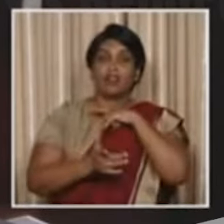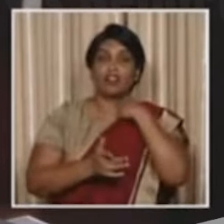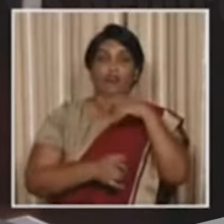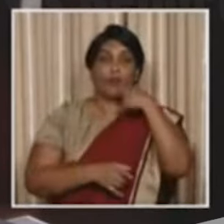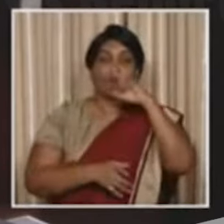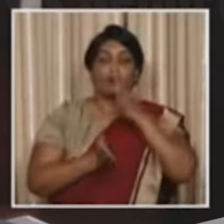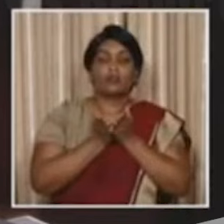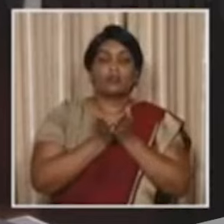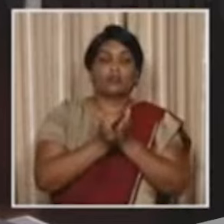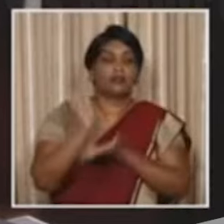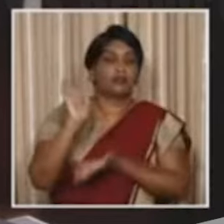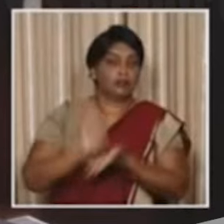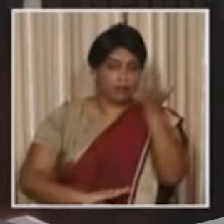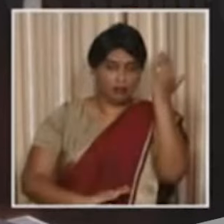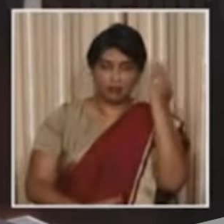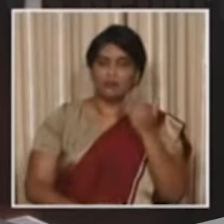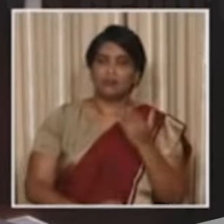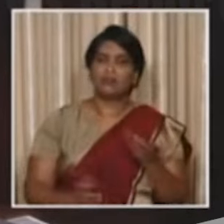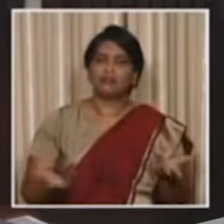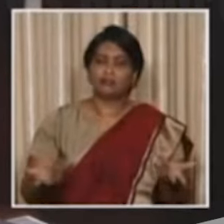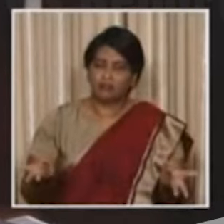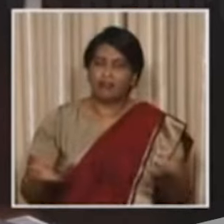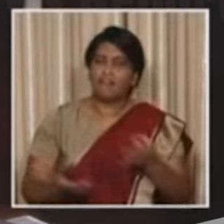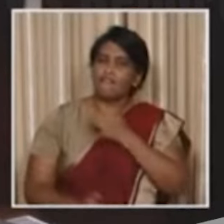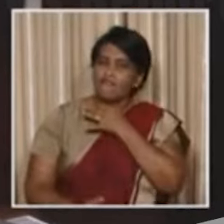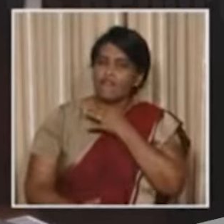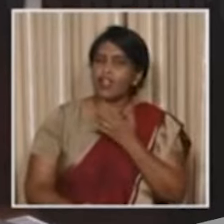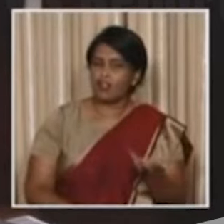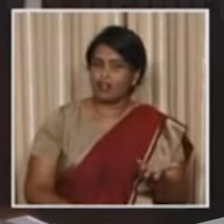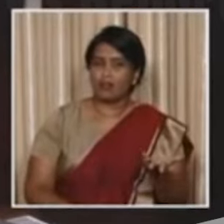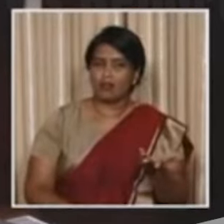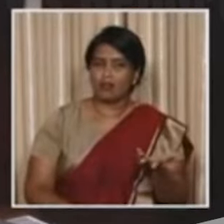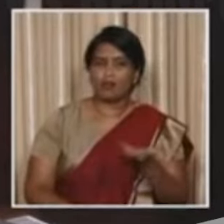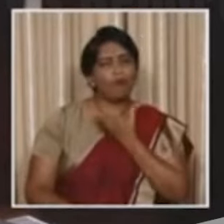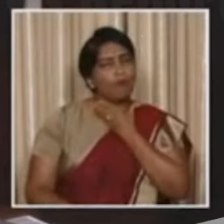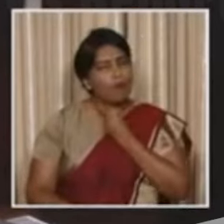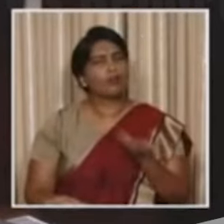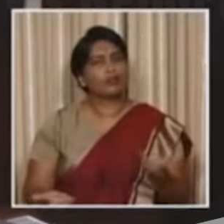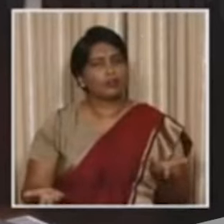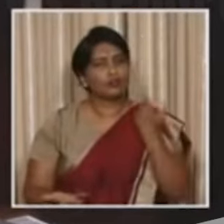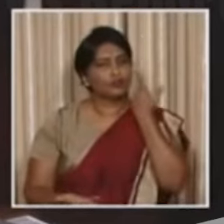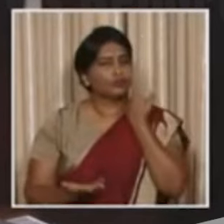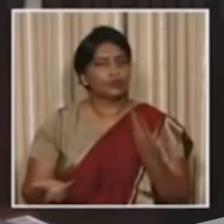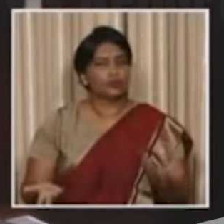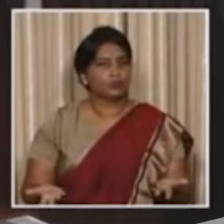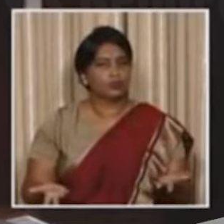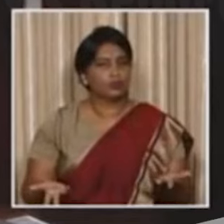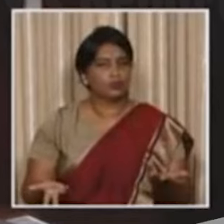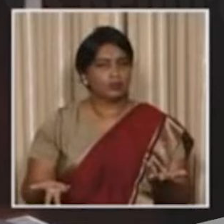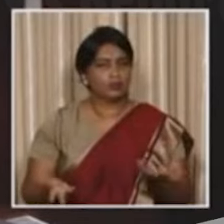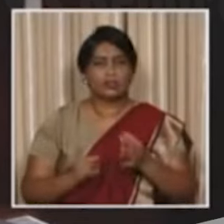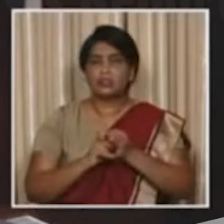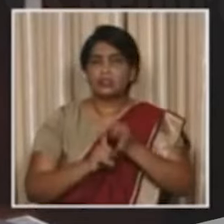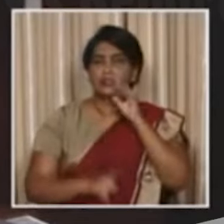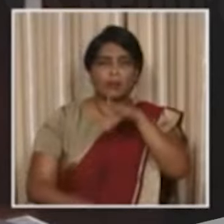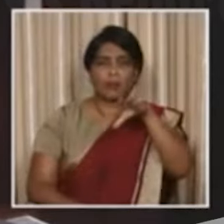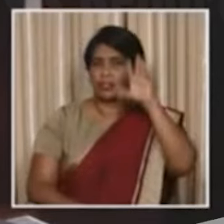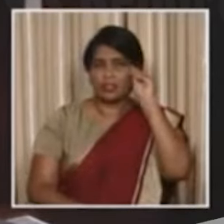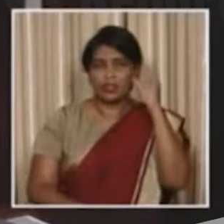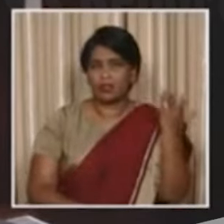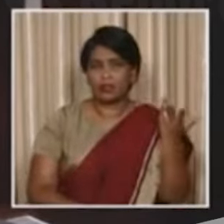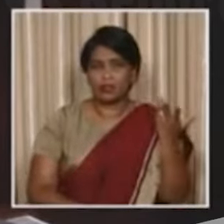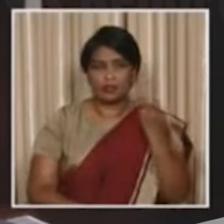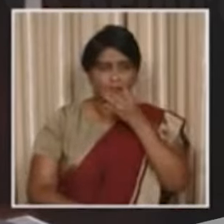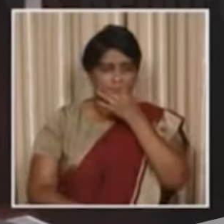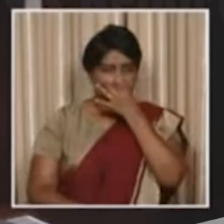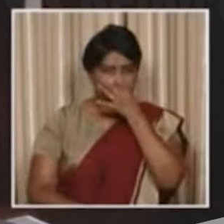කරන්න නාවුකායව. මොකද්ද මේ විහිළුව? මොකද්ද මේ ඛේදවාචකය? ජනාධිපතිවරයාට මේක තේරෙන්නේ නැද්ද?